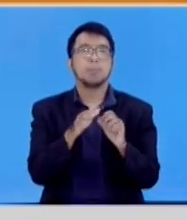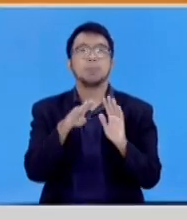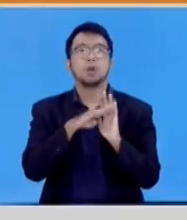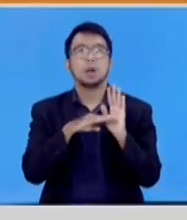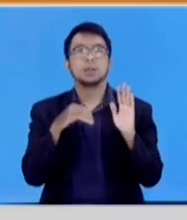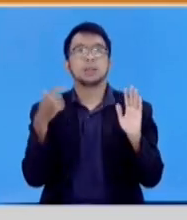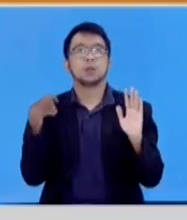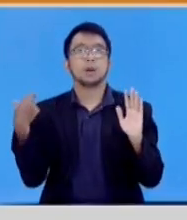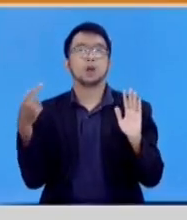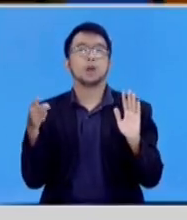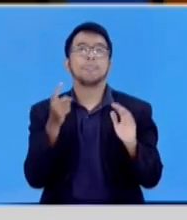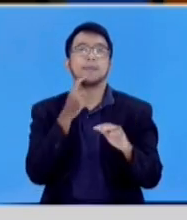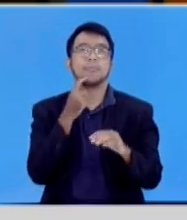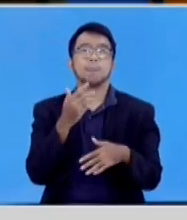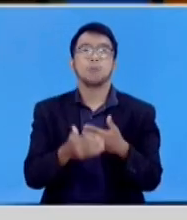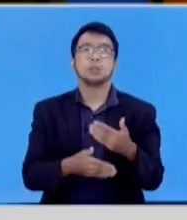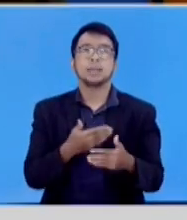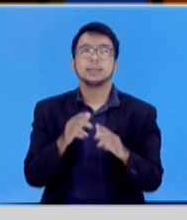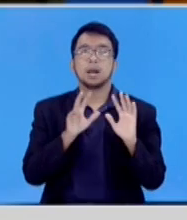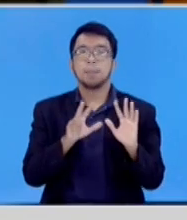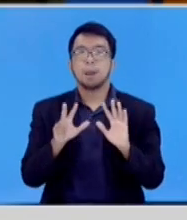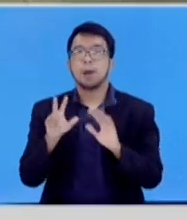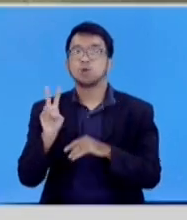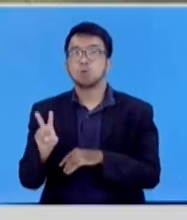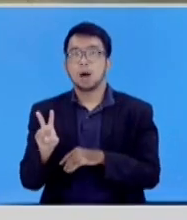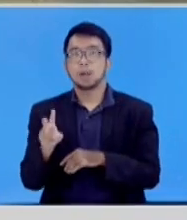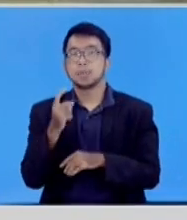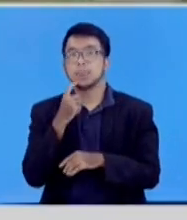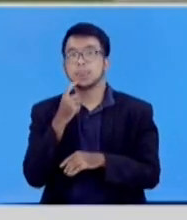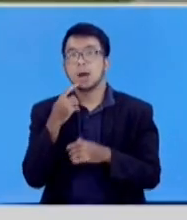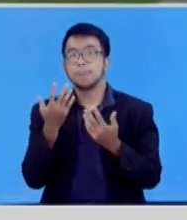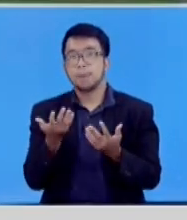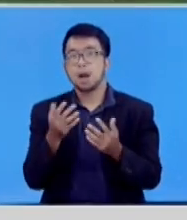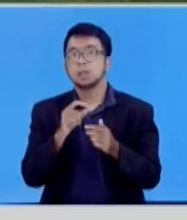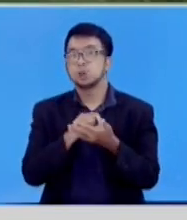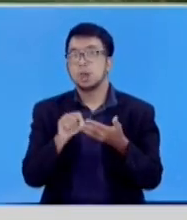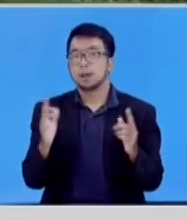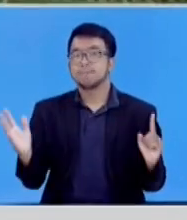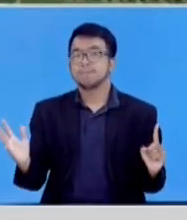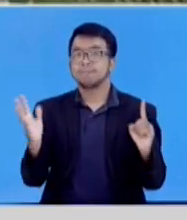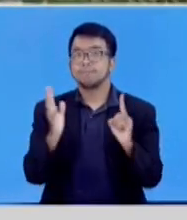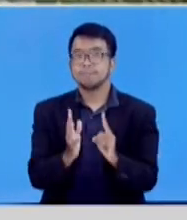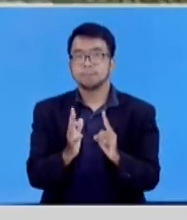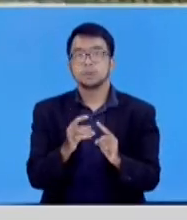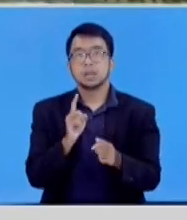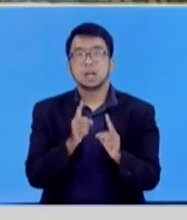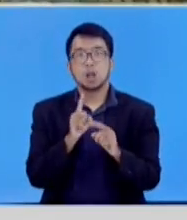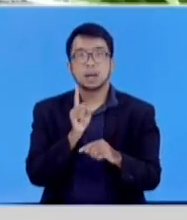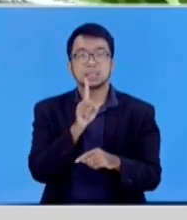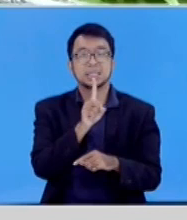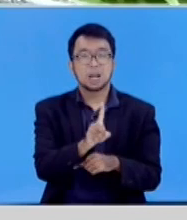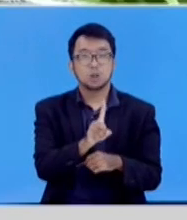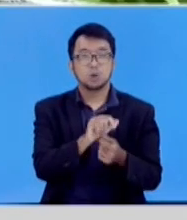Kepdis 882 tentang juknis PTM, manakala ada satu sekolah yang terkena atau kasus